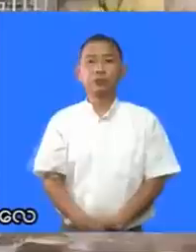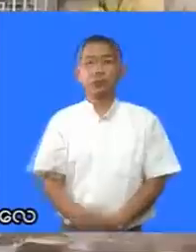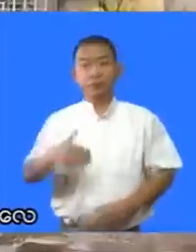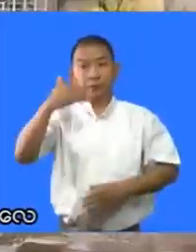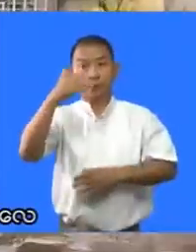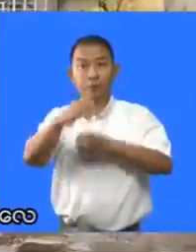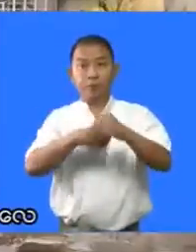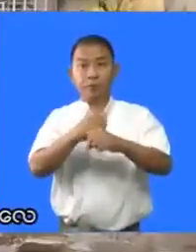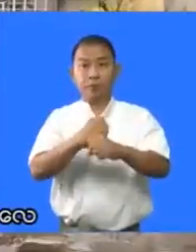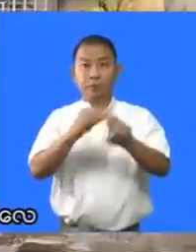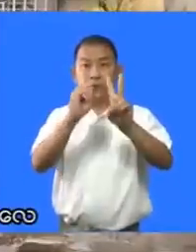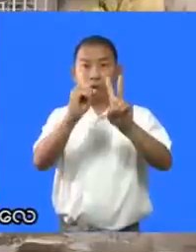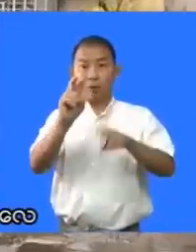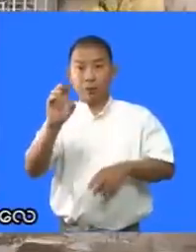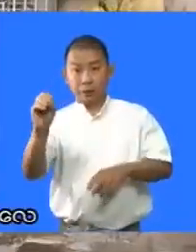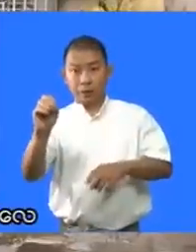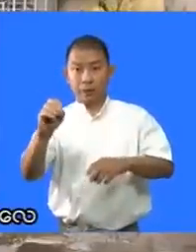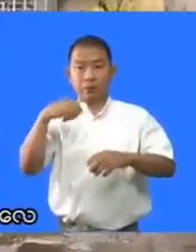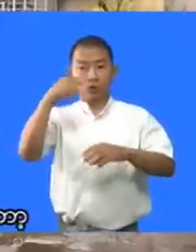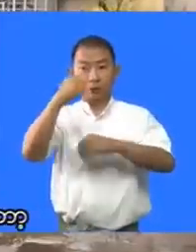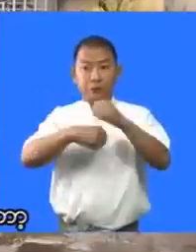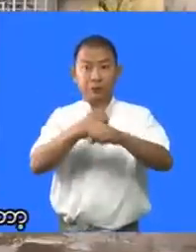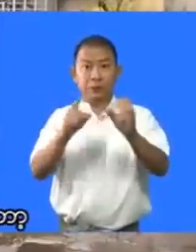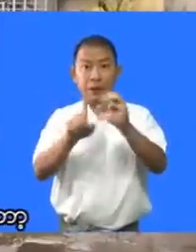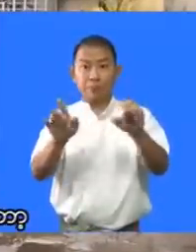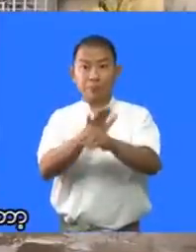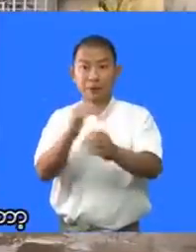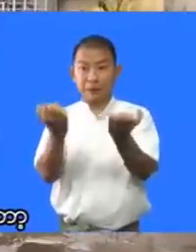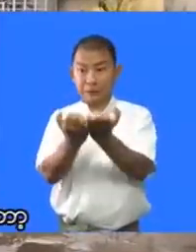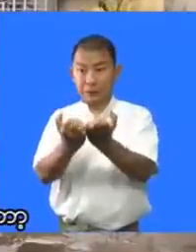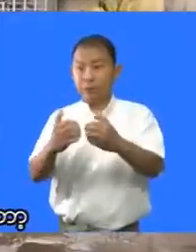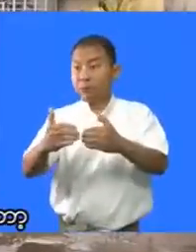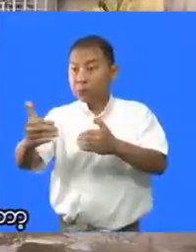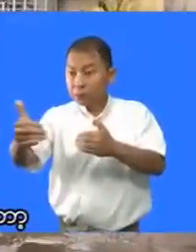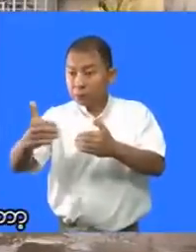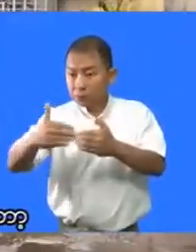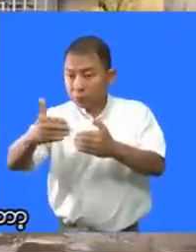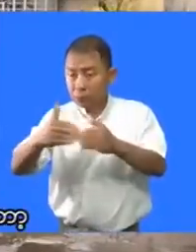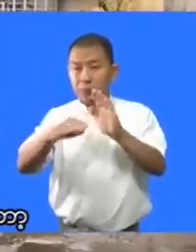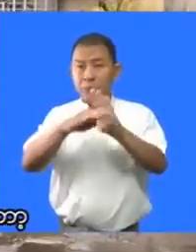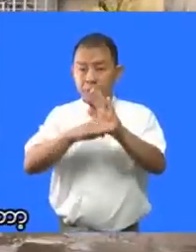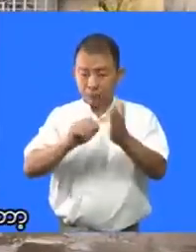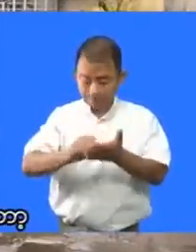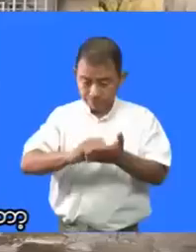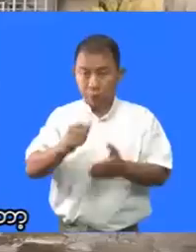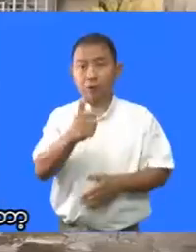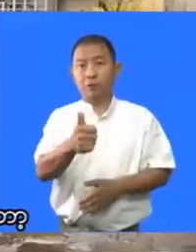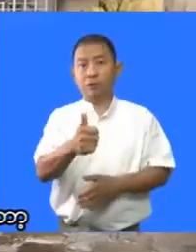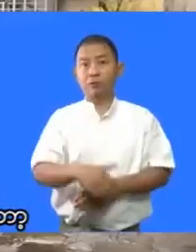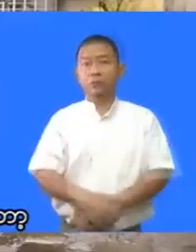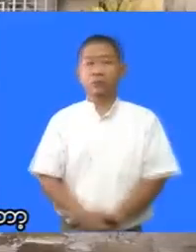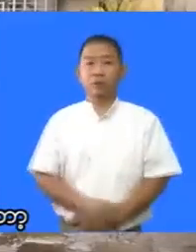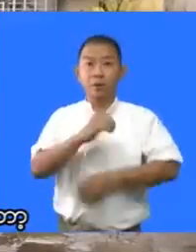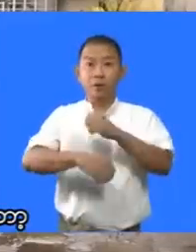တယ်အထူးသဖြင့်ကျမကတော့2020ကျန်ရုပ်ရှင်နှစ်တရာပြည့်တော့မှာလीအဲ့ဒီနှစ်တရာအထူးကိုသွားနိုင်မဲ့9နှစ်ရေဒို policy ချမှတ်ရ